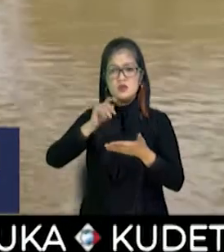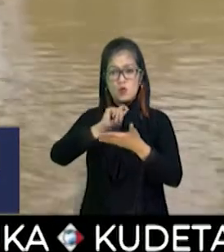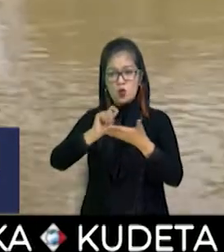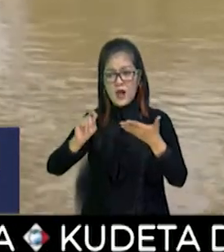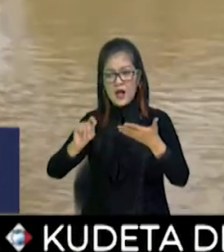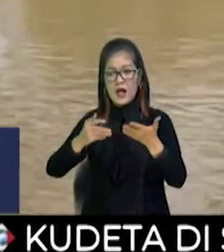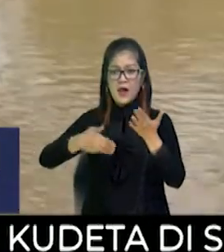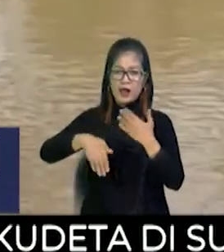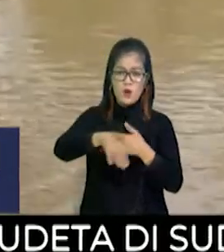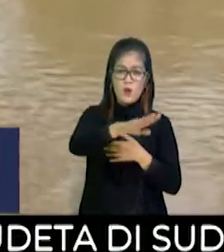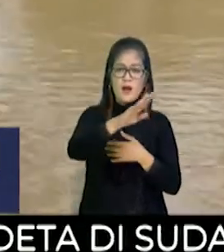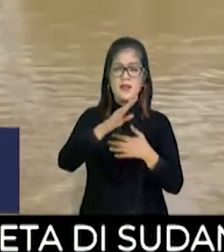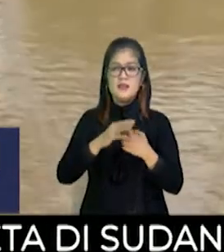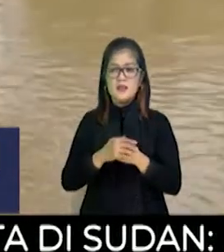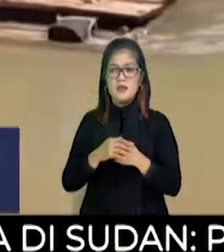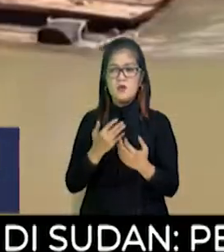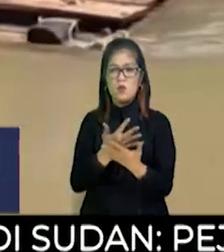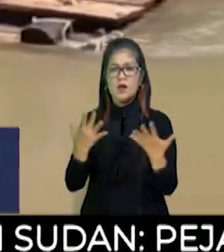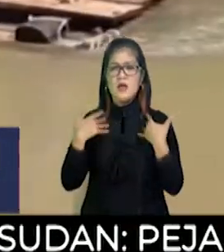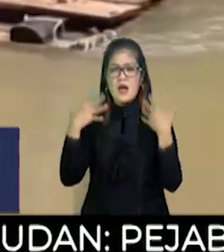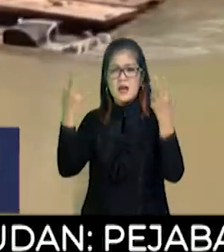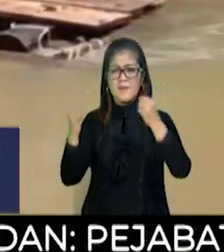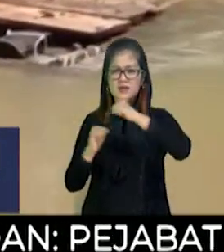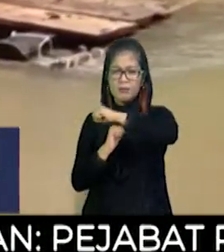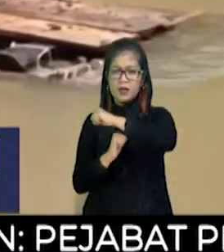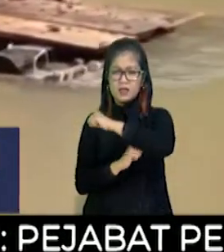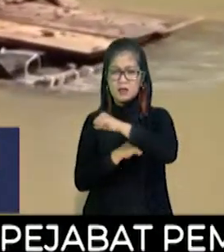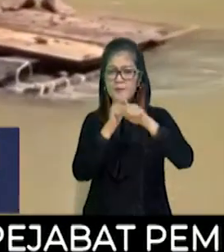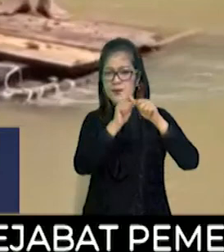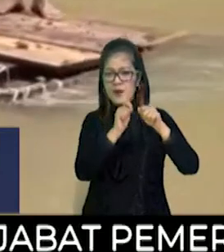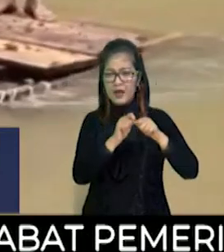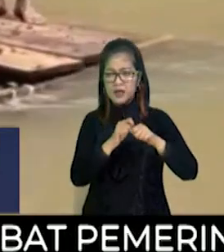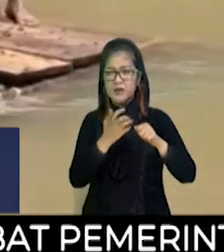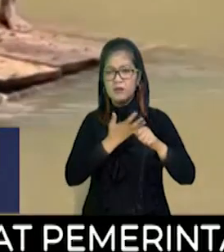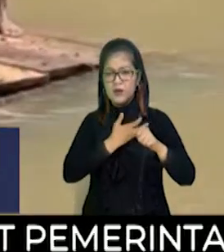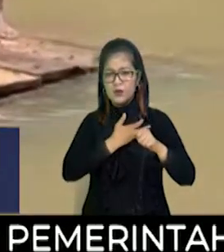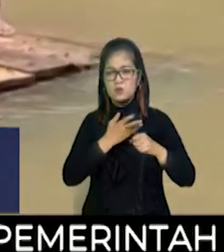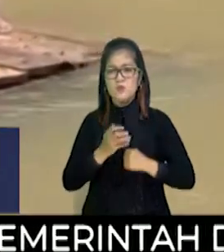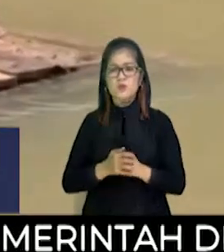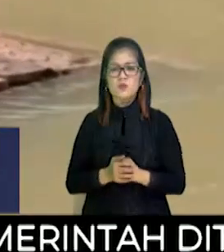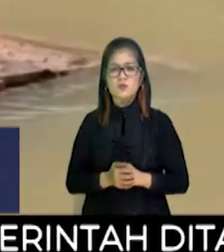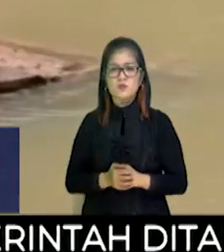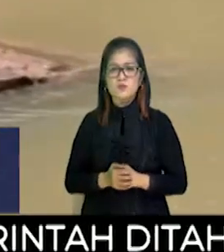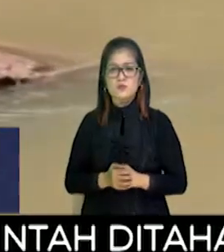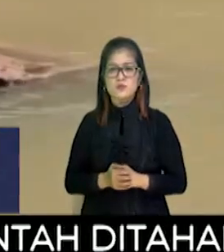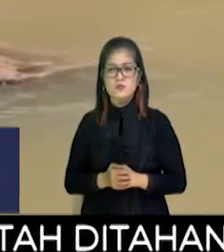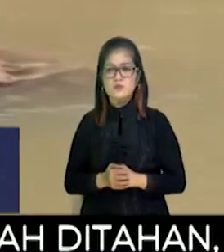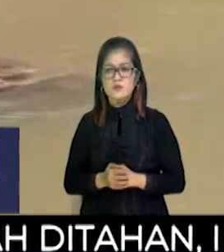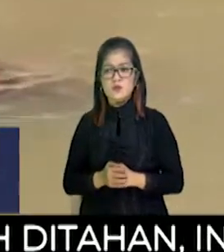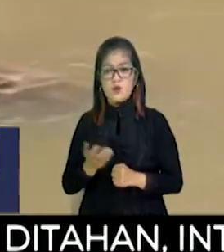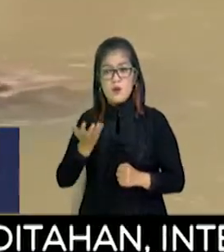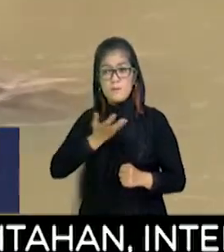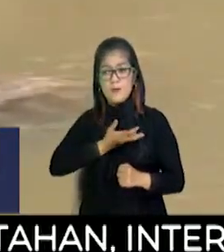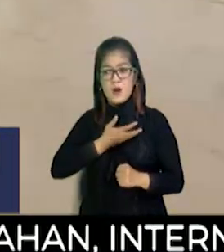tahun 2015 ini segera diperbaiki. Sejak jembatan rusak, warga harus menempuh jalur alternatif berputar arah sejauh 10